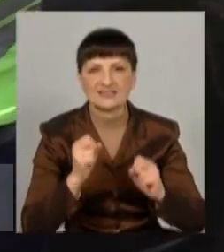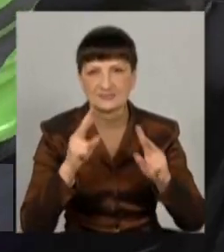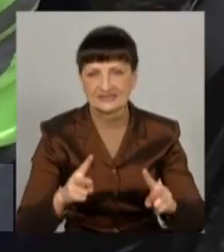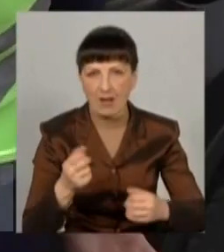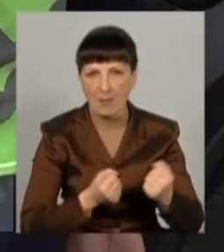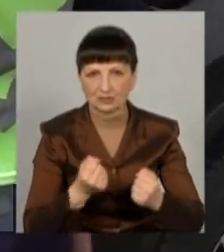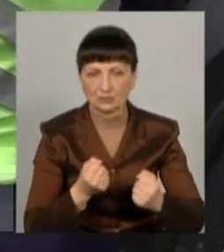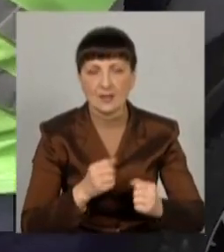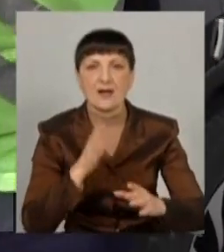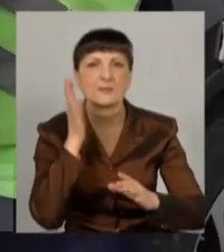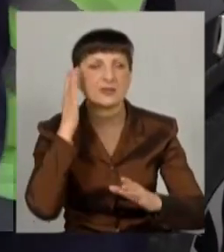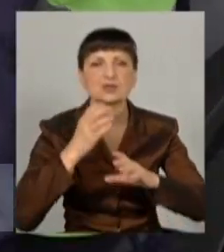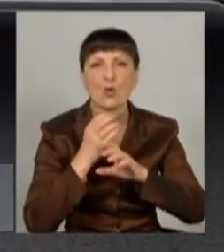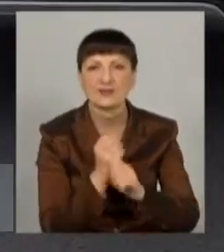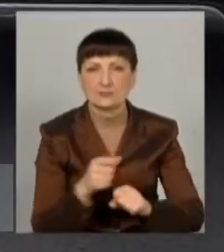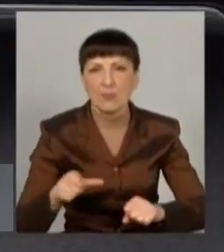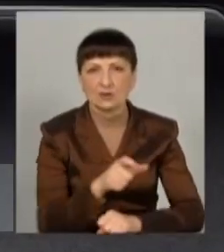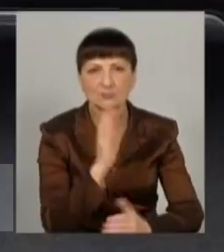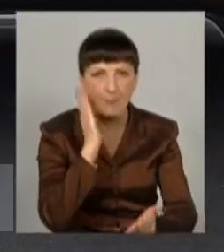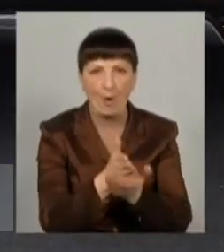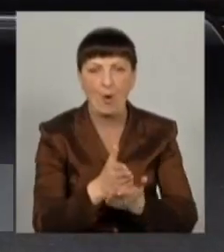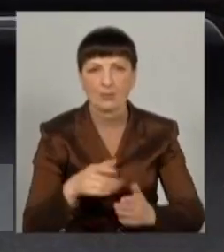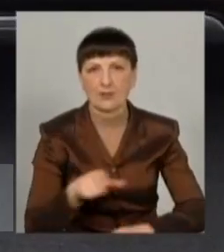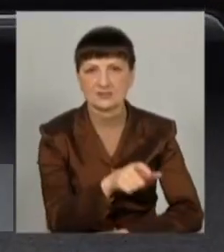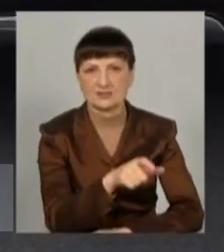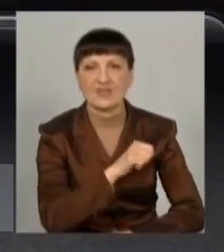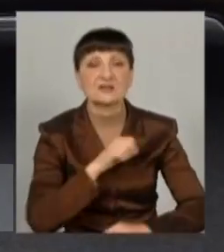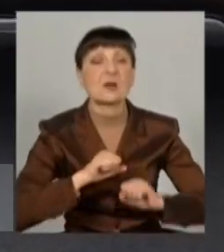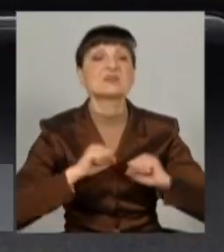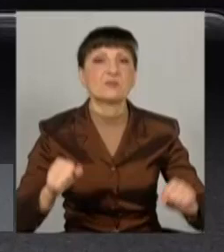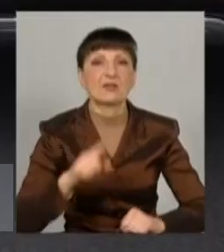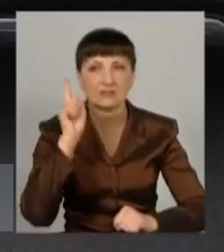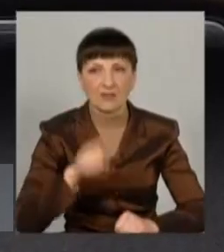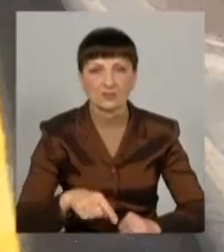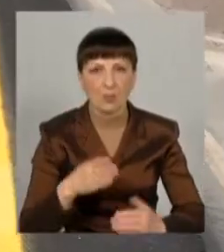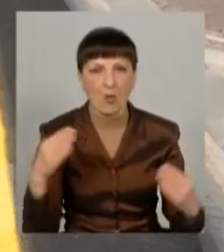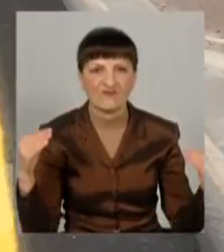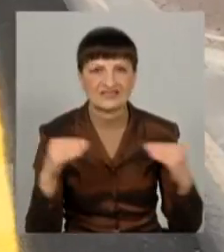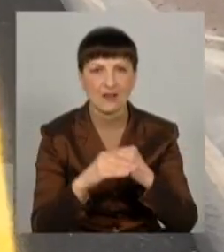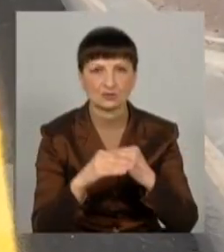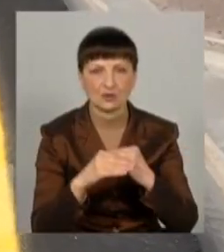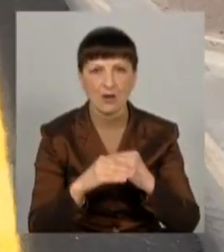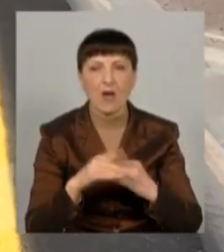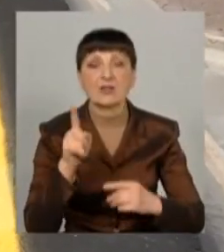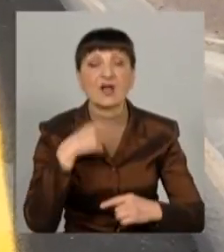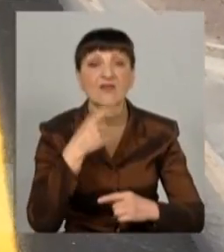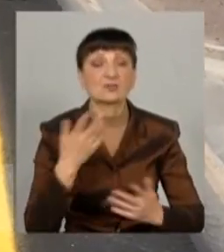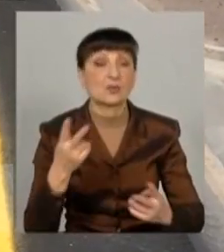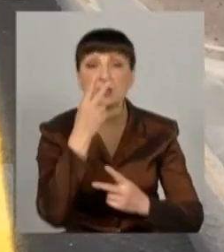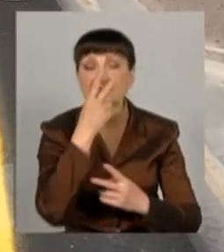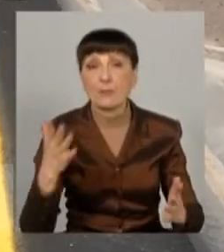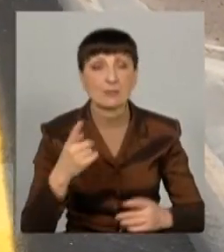авто» пытались сократить маршрут, проехав по трассе. Самые смелые вовсе двигались по встречке. Одни признались в том, что не